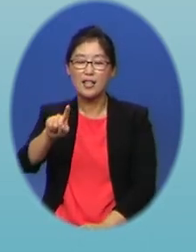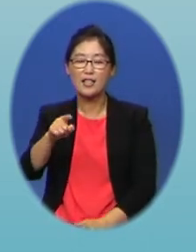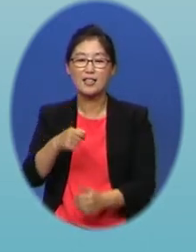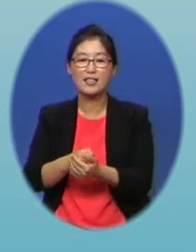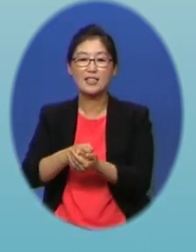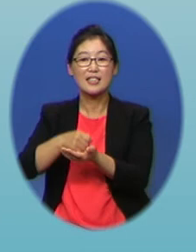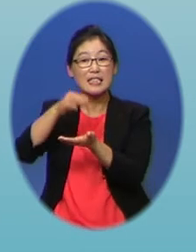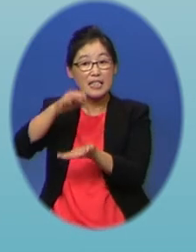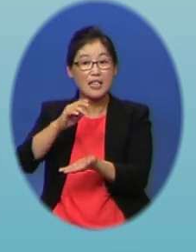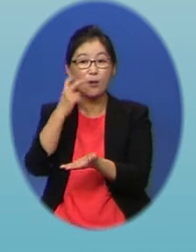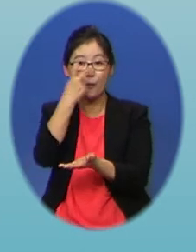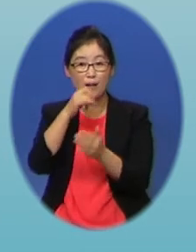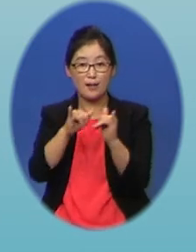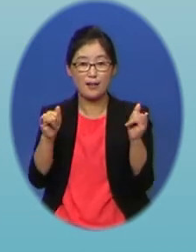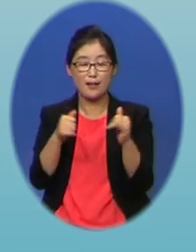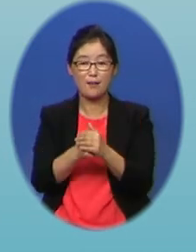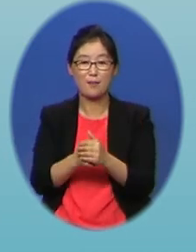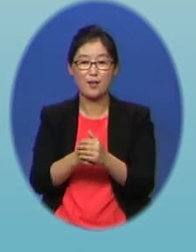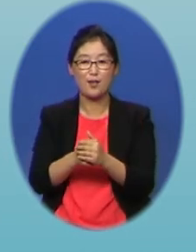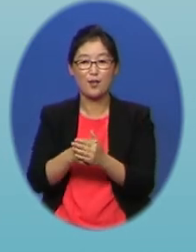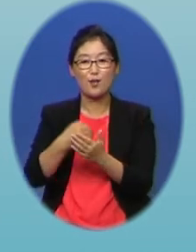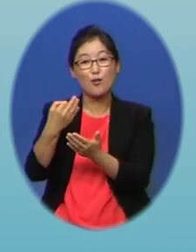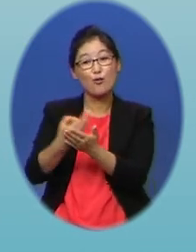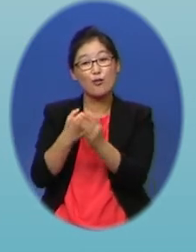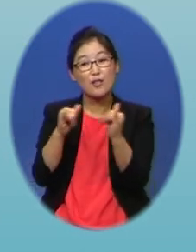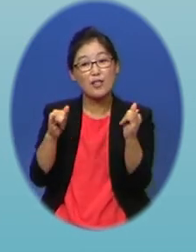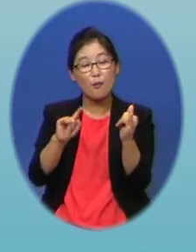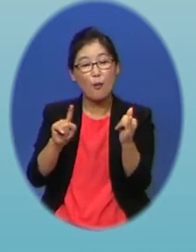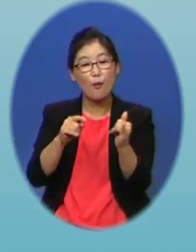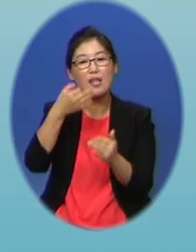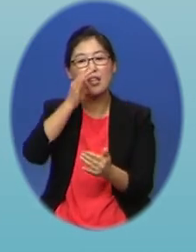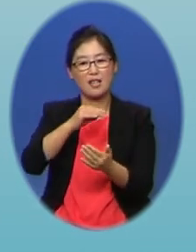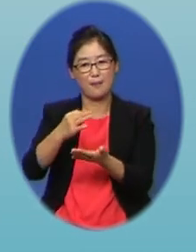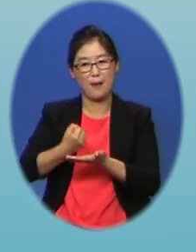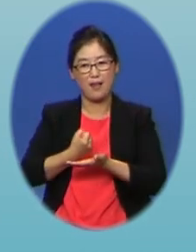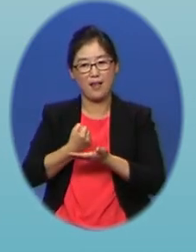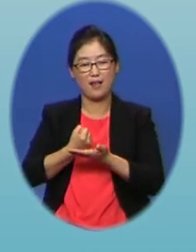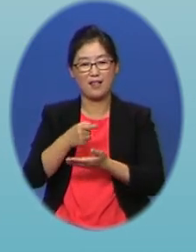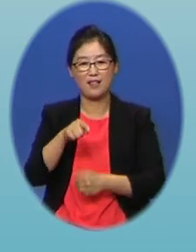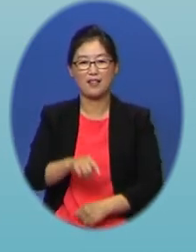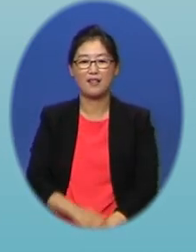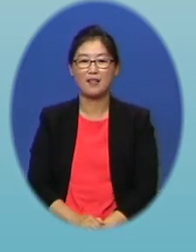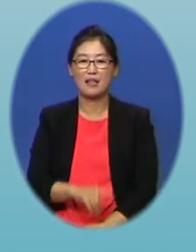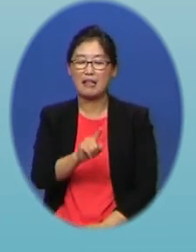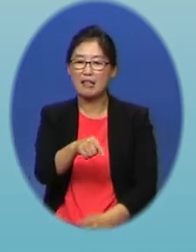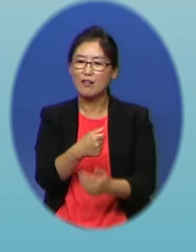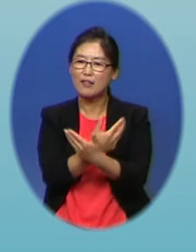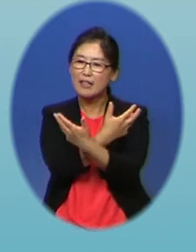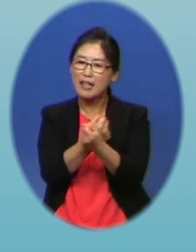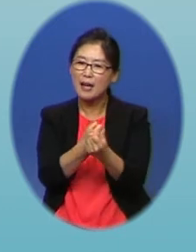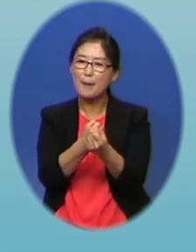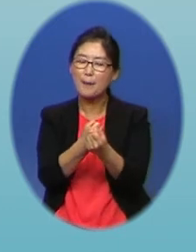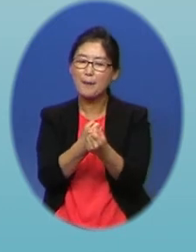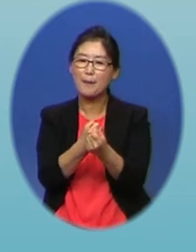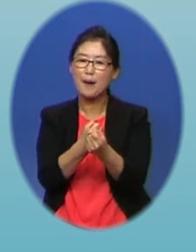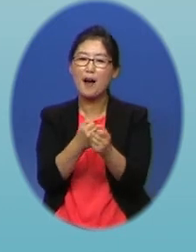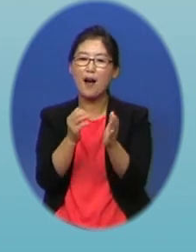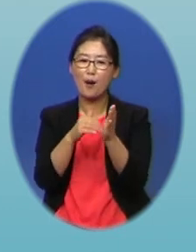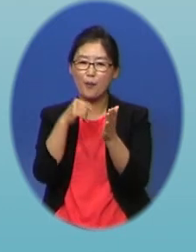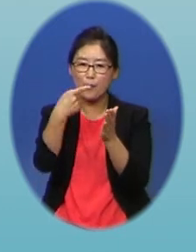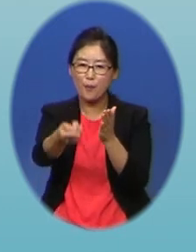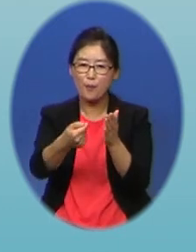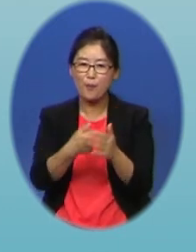그리고 수익자는 말 그대로 이익을 얻는 사람이죠. 신탁 계약을 체결하고 위탁자가 수탁자에게